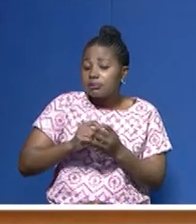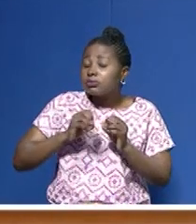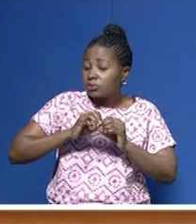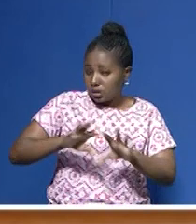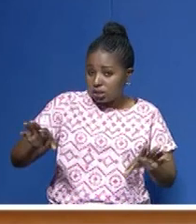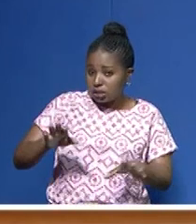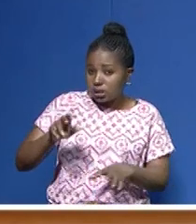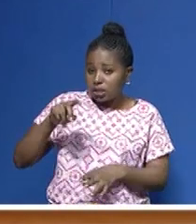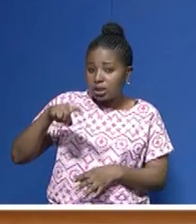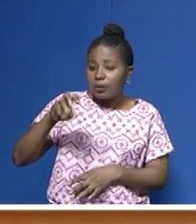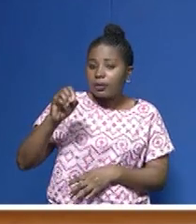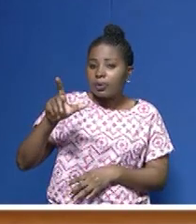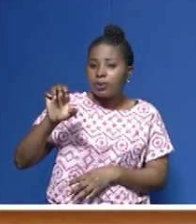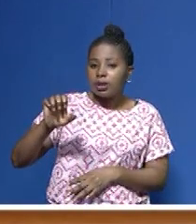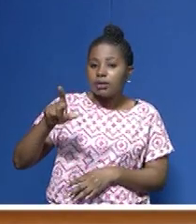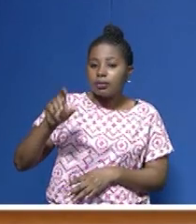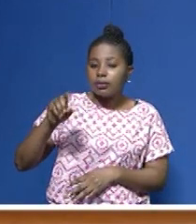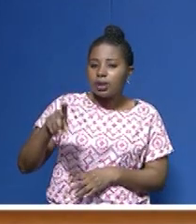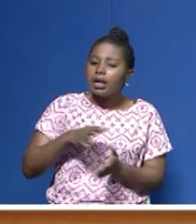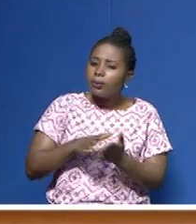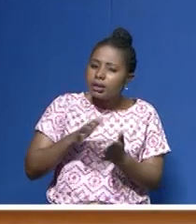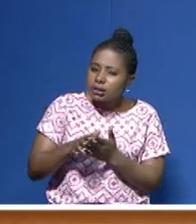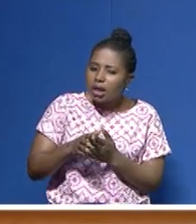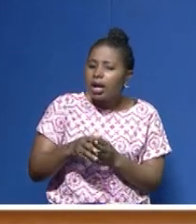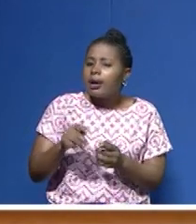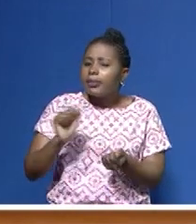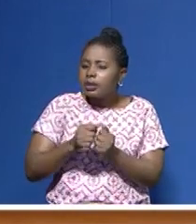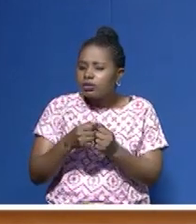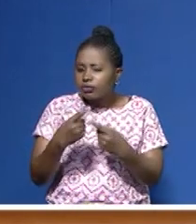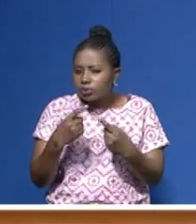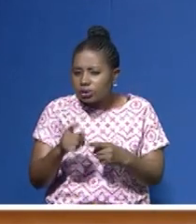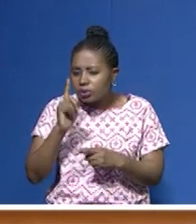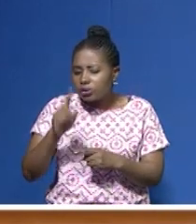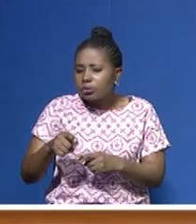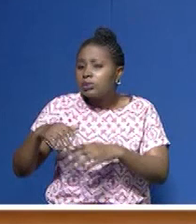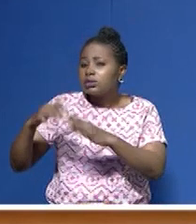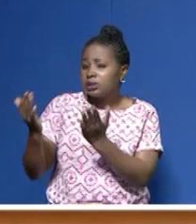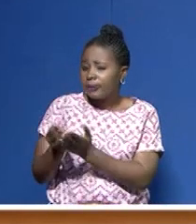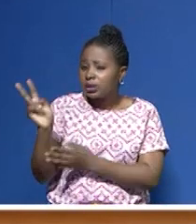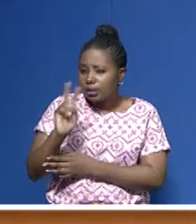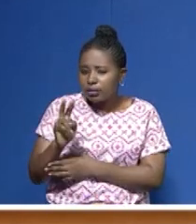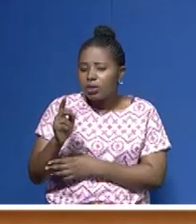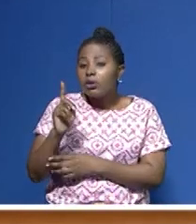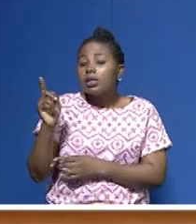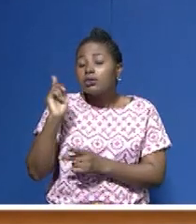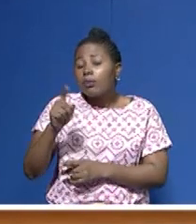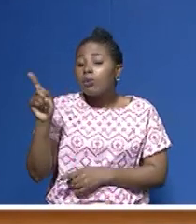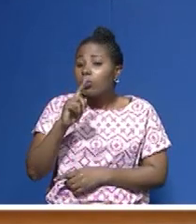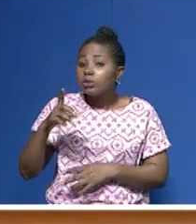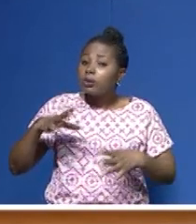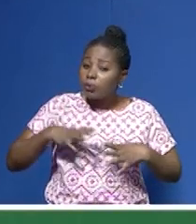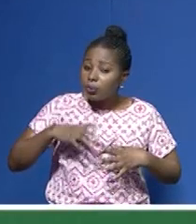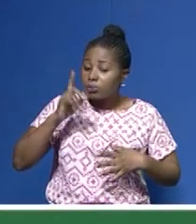Humphrey Polepole na kueleza kasoro kadhaa ndani ya Chadema, ikiwamo ukosa huru wa kuhoji masuala mbalimbali